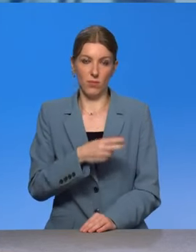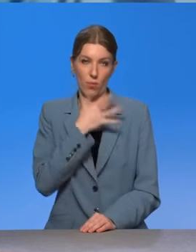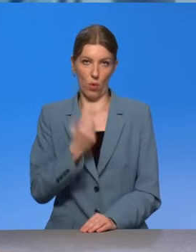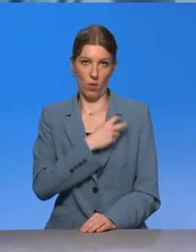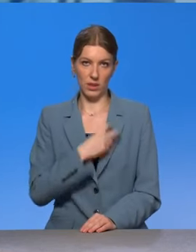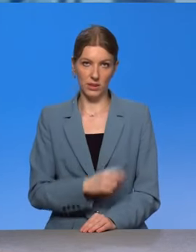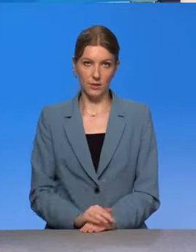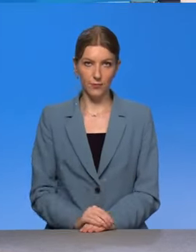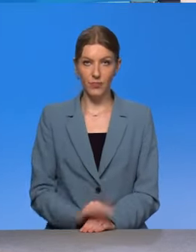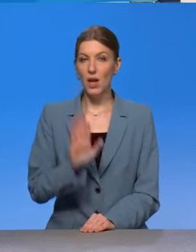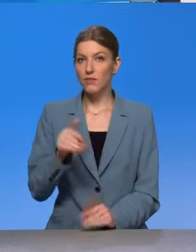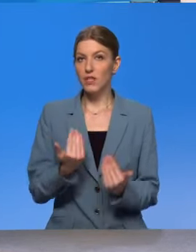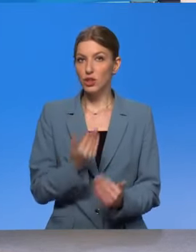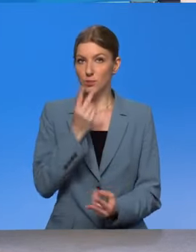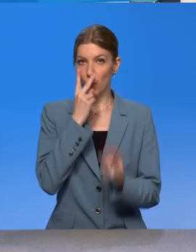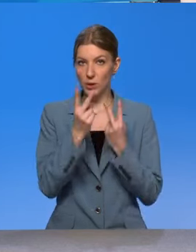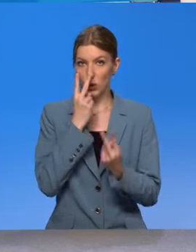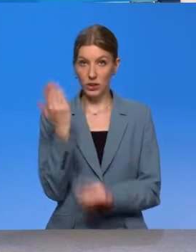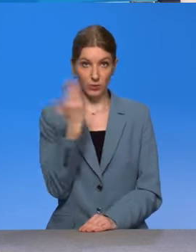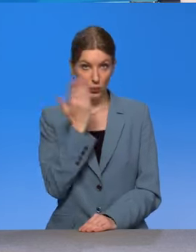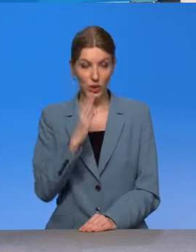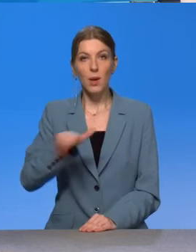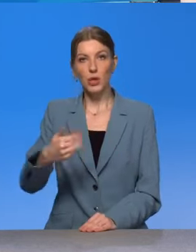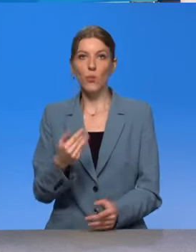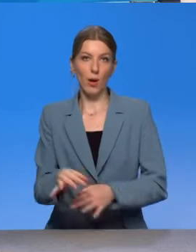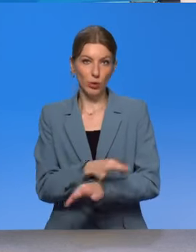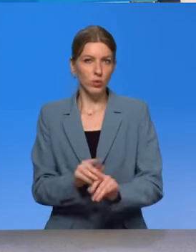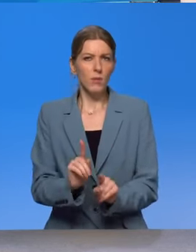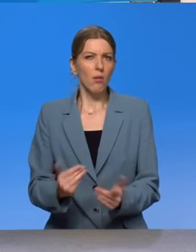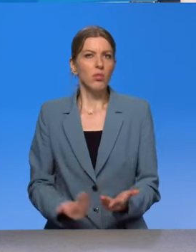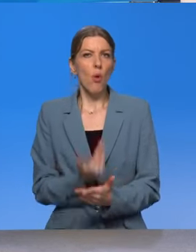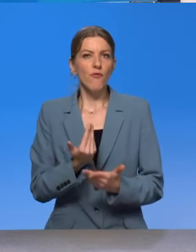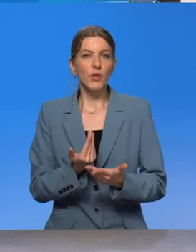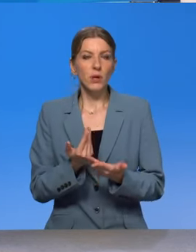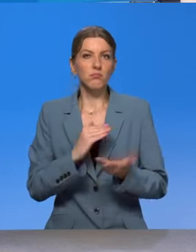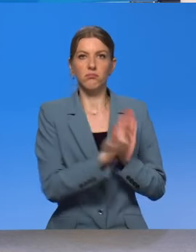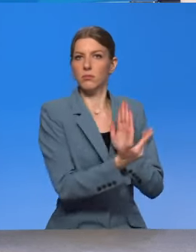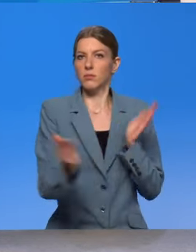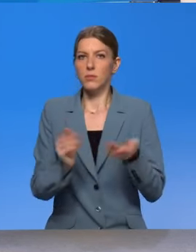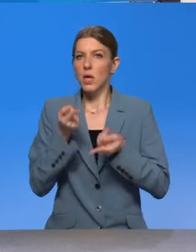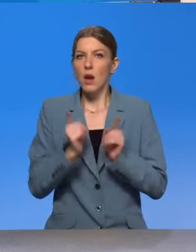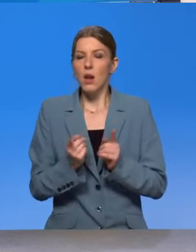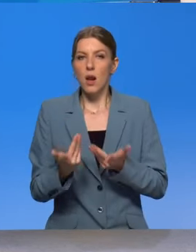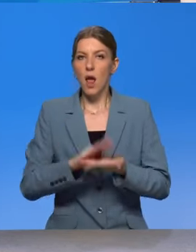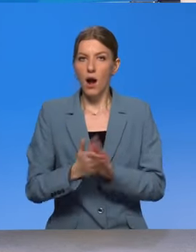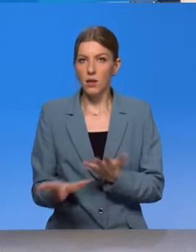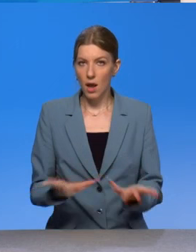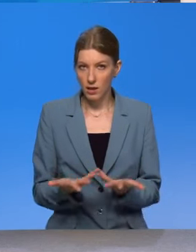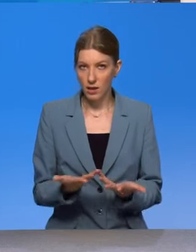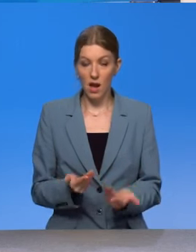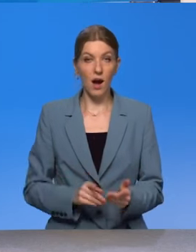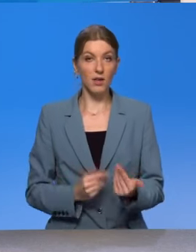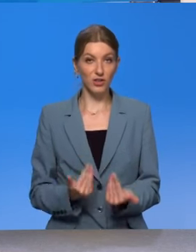посмотрим сейчас небольшой сюжетик, а потом обсудим, что это за новые реалии такие, в которых не ориентируются люди старшего поколения. Хорошо. На улицах городов